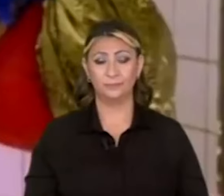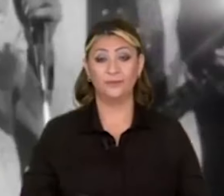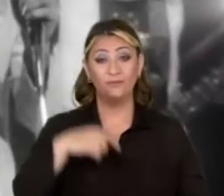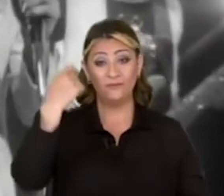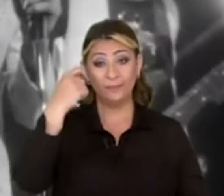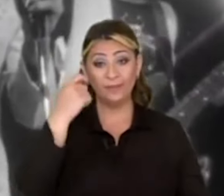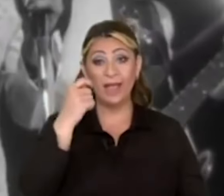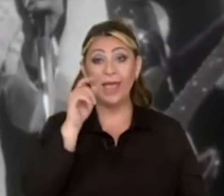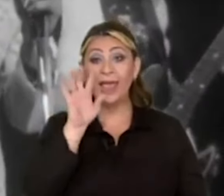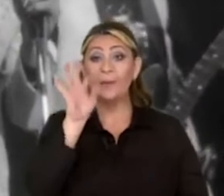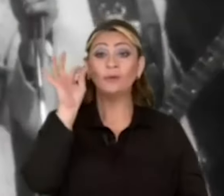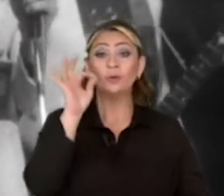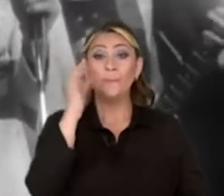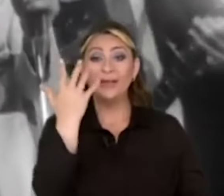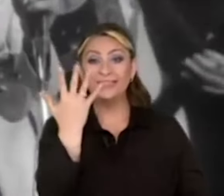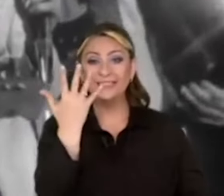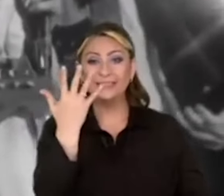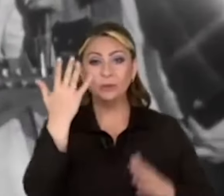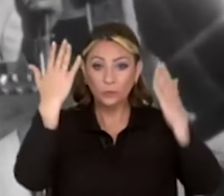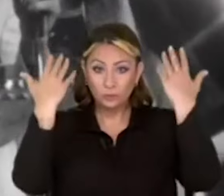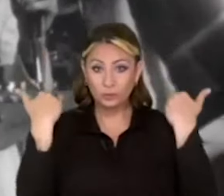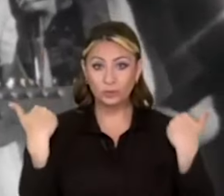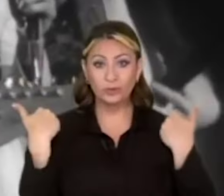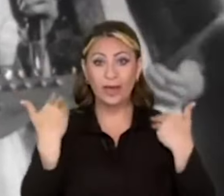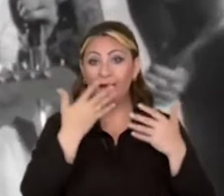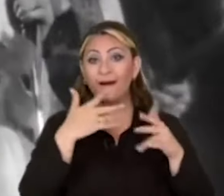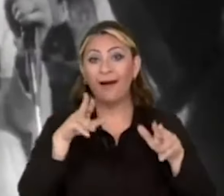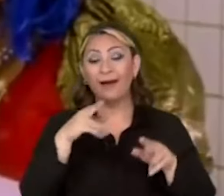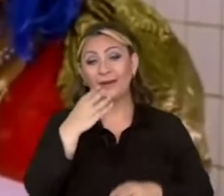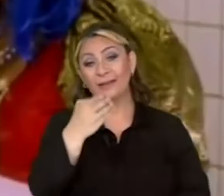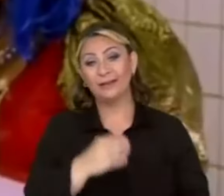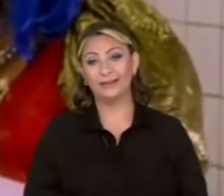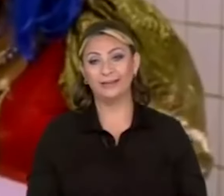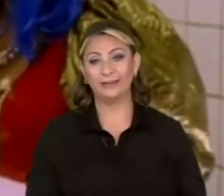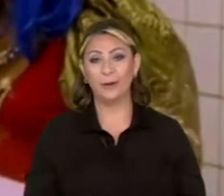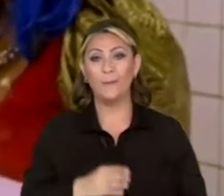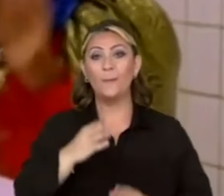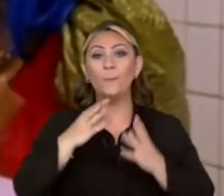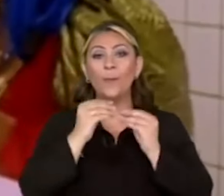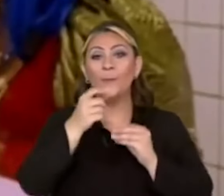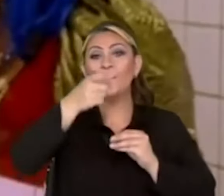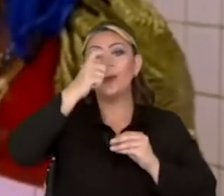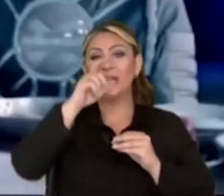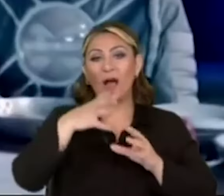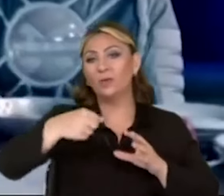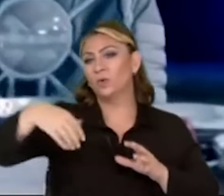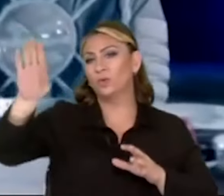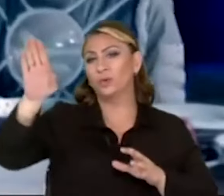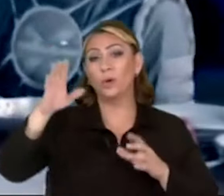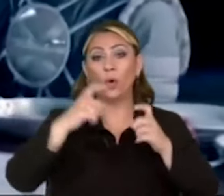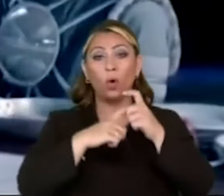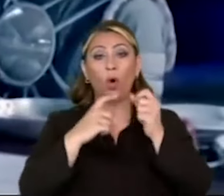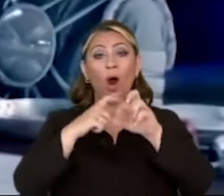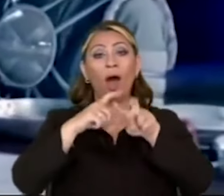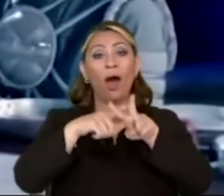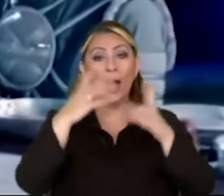Filmde ipucu beşlisi dönemindeki uzun saçlı haline mi öykünüyordun ne? Pamuk prensesi hemen al götür buradan. Gora'da